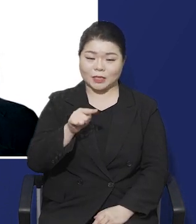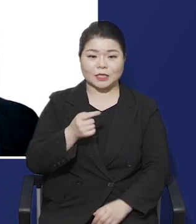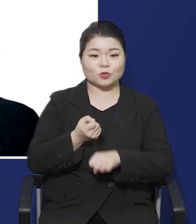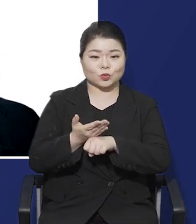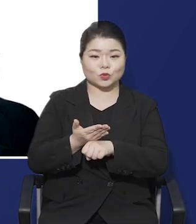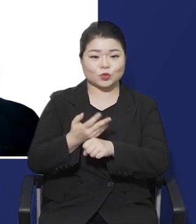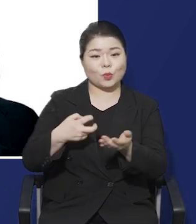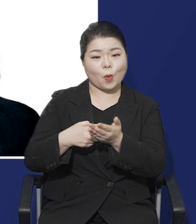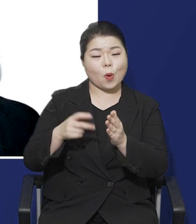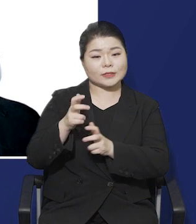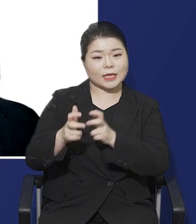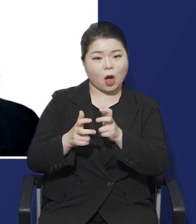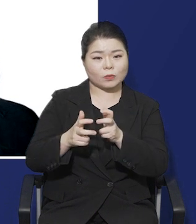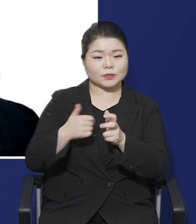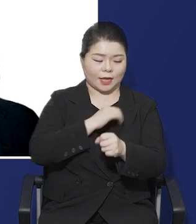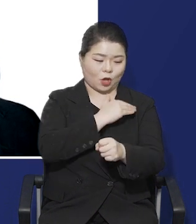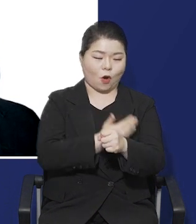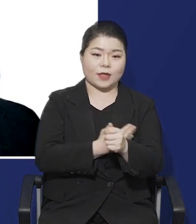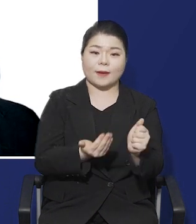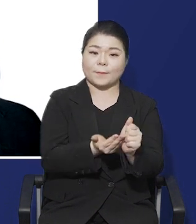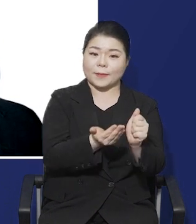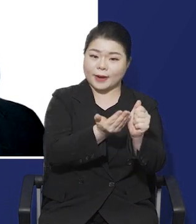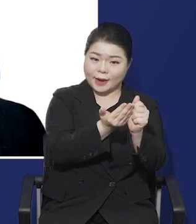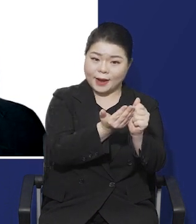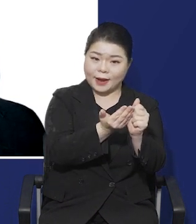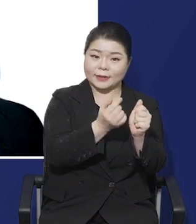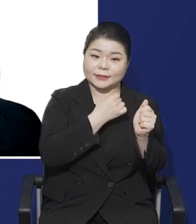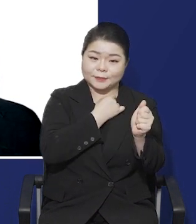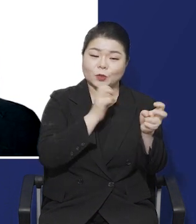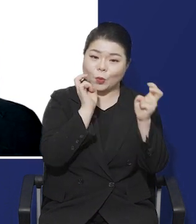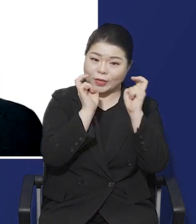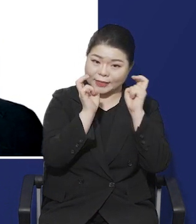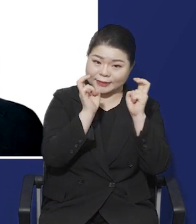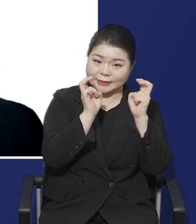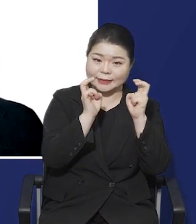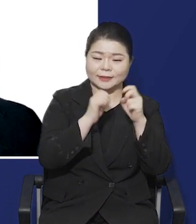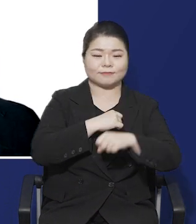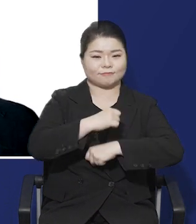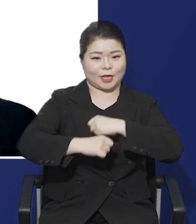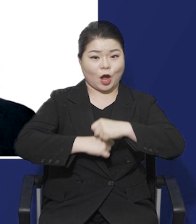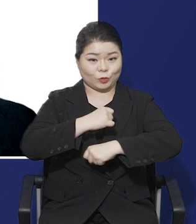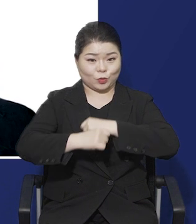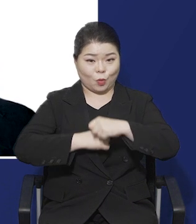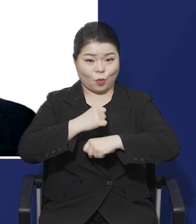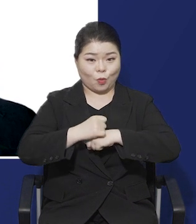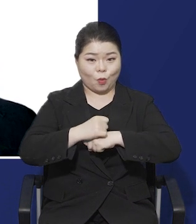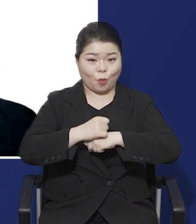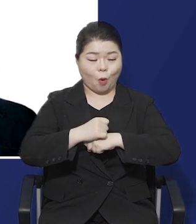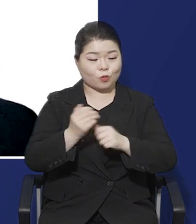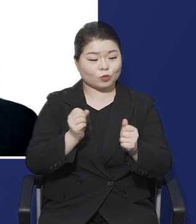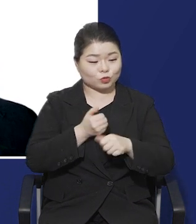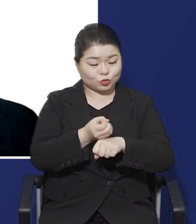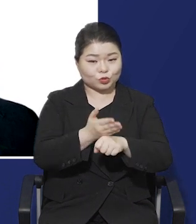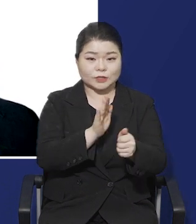사업은 수출의 역량을 키우고 그렇게 하고 싶은 기업들이 자율적으로 수출 지원